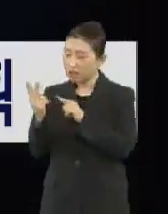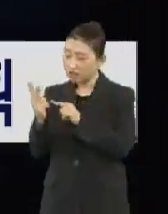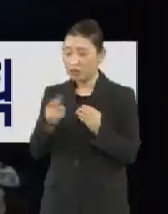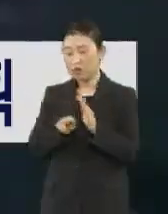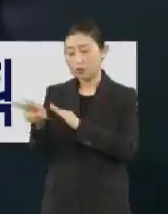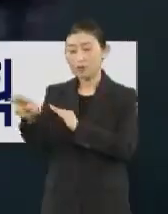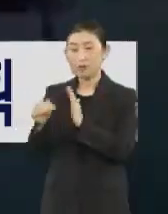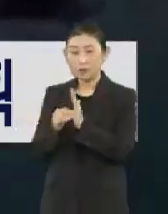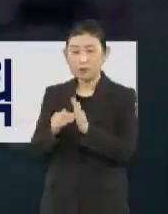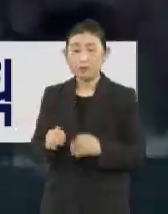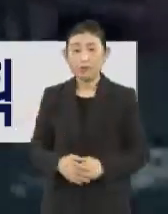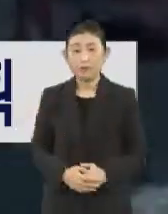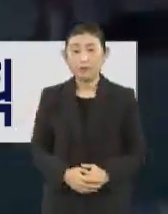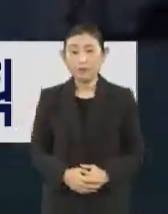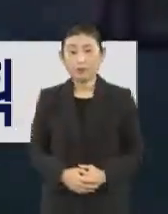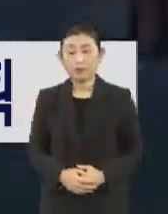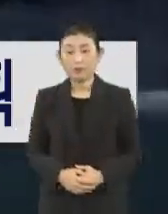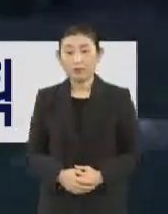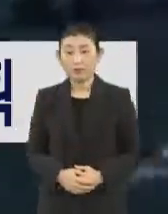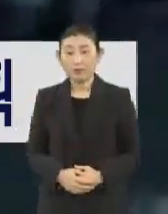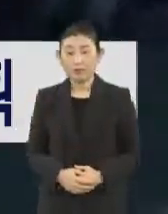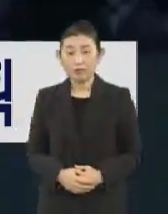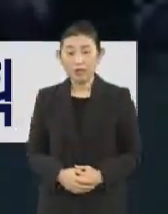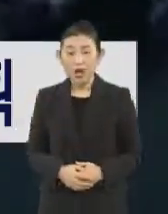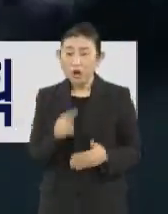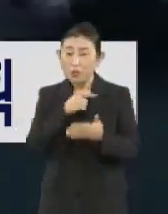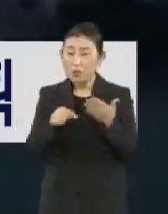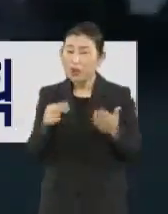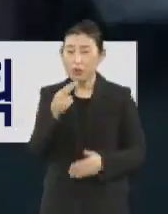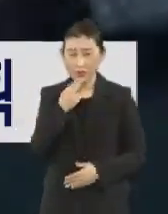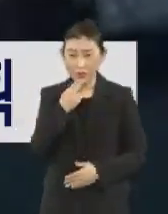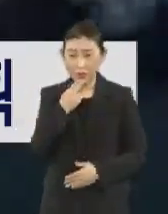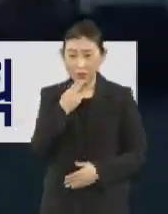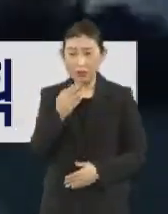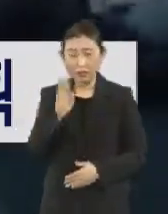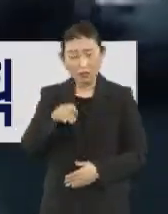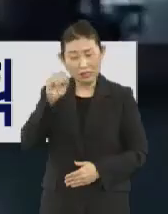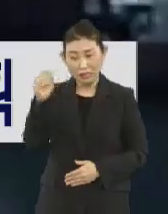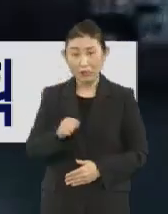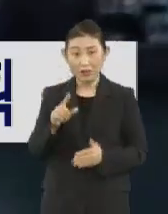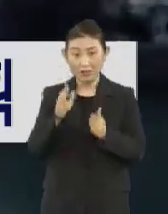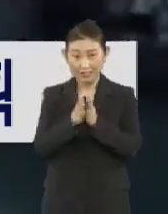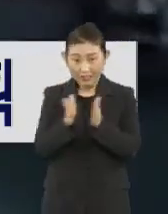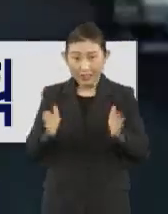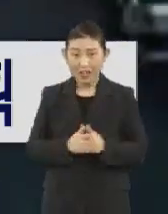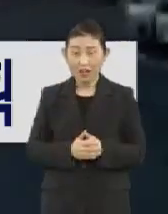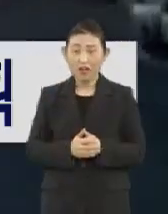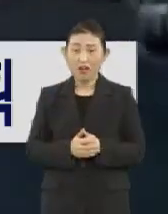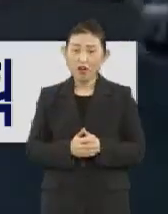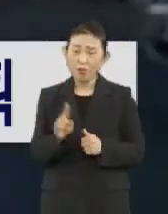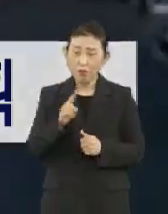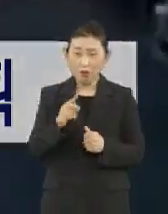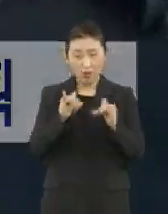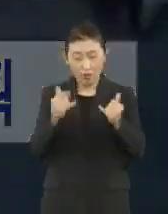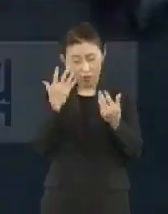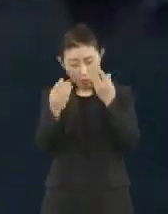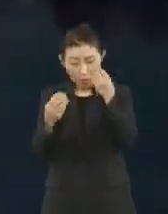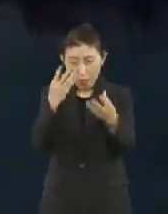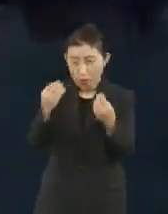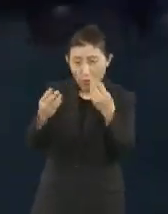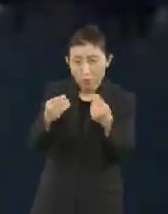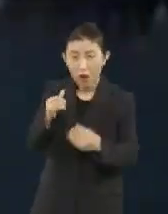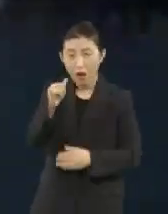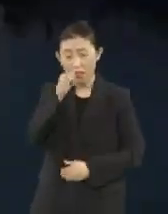2마리는 달아났습니다 멧돼지 출몰 5 인한 피해는 없었지만 이날 새벽부터 길까 봐 어린이집 등 도심에서